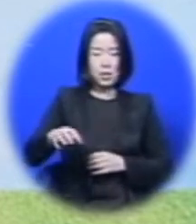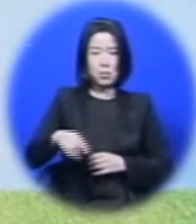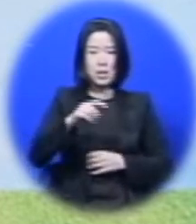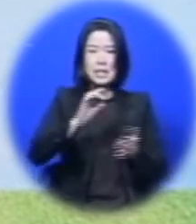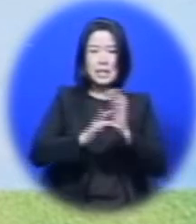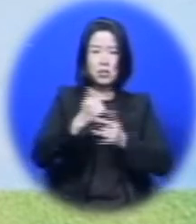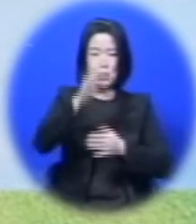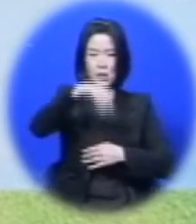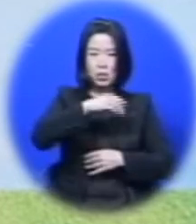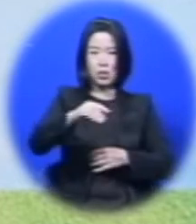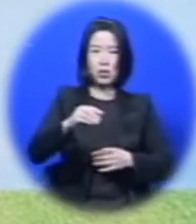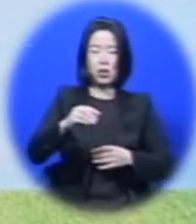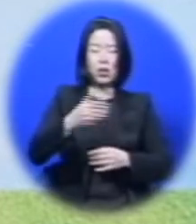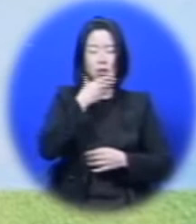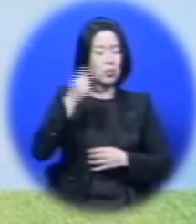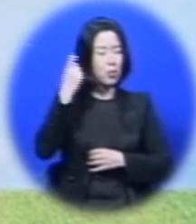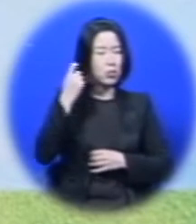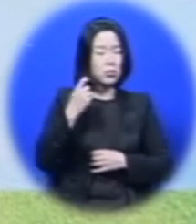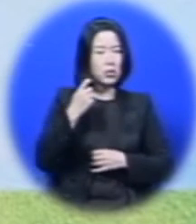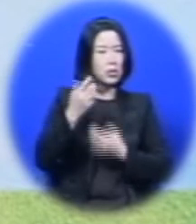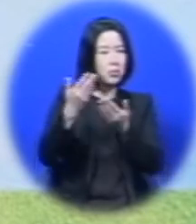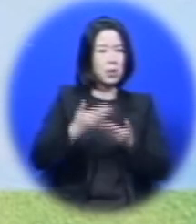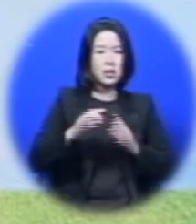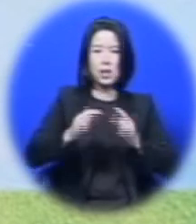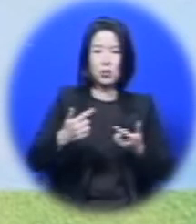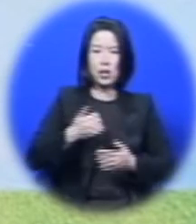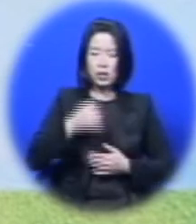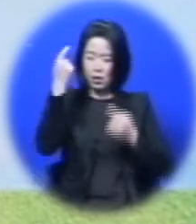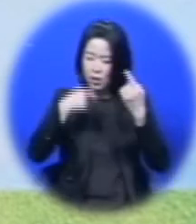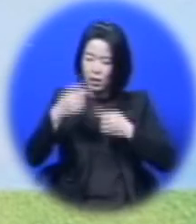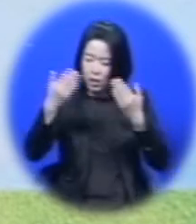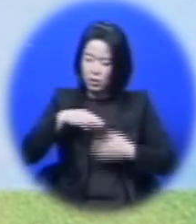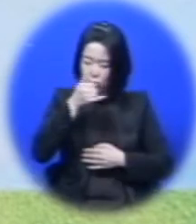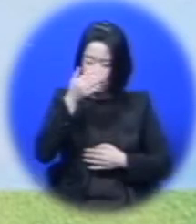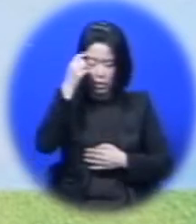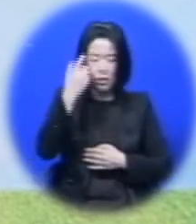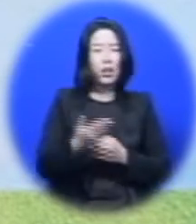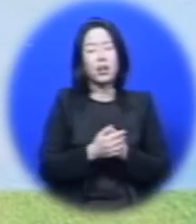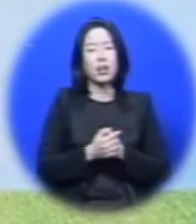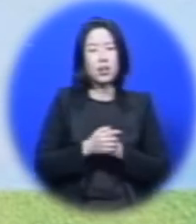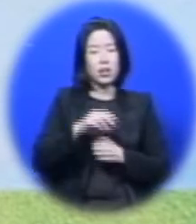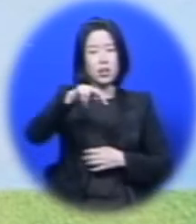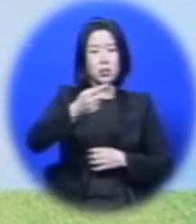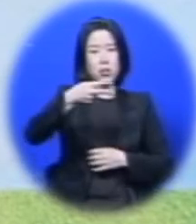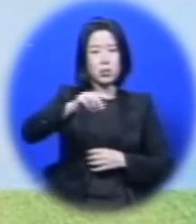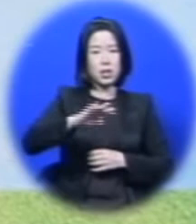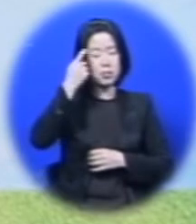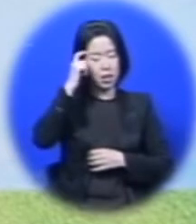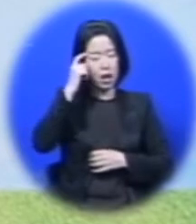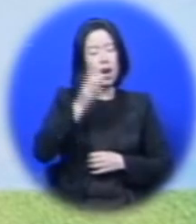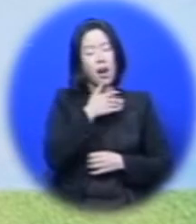십자가의 복음을 안 받아들이고 이렇게 나에게 험악하게 대하나? 이 조셉이 생각하기를, 아,